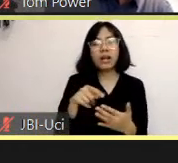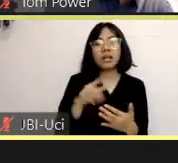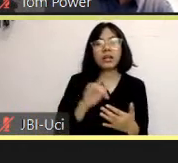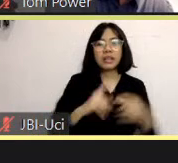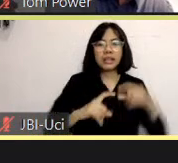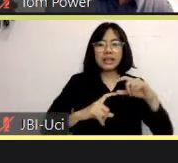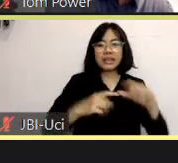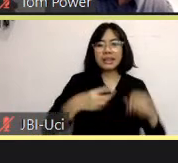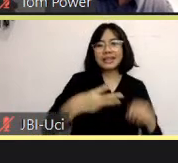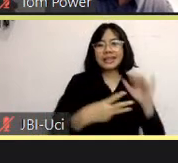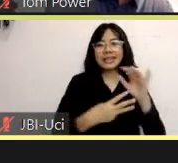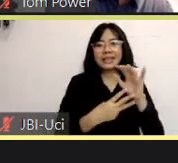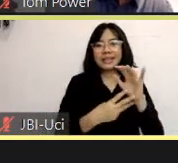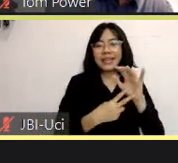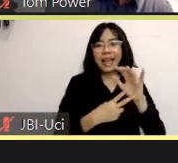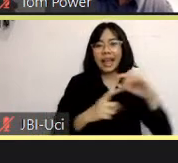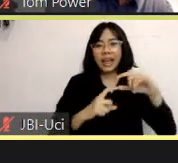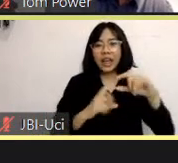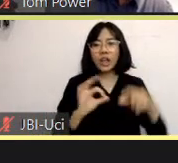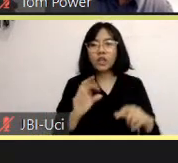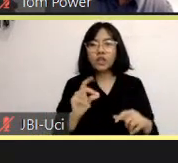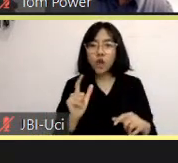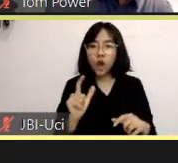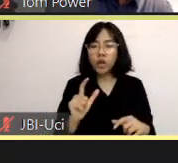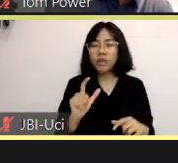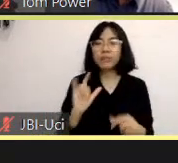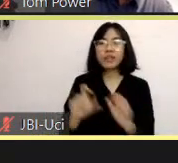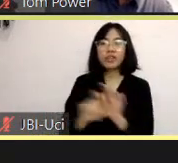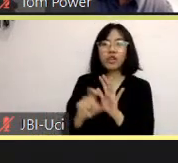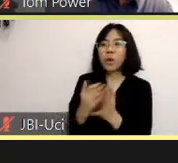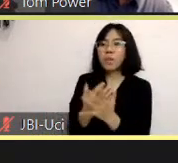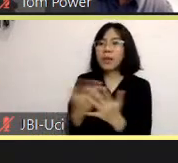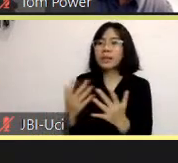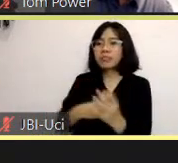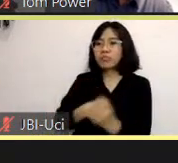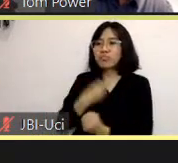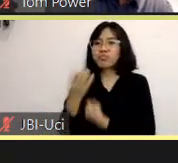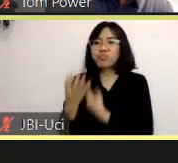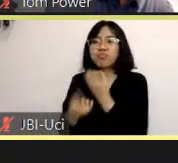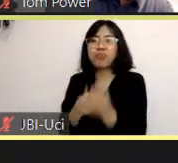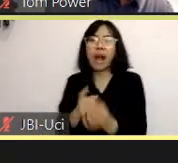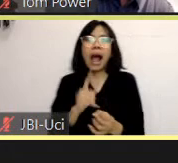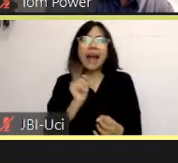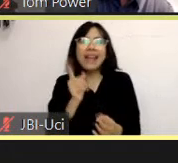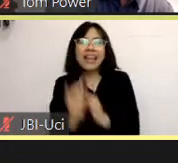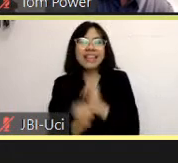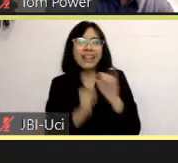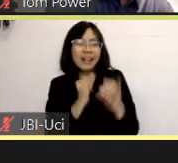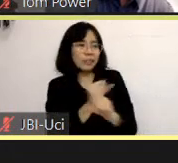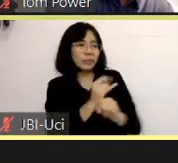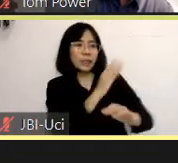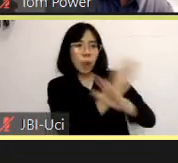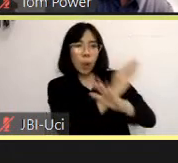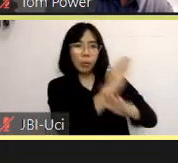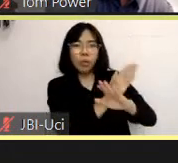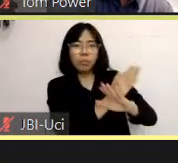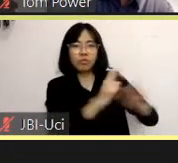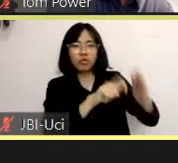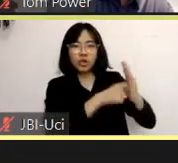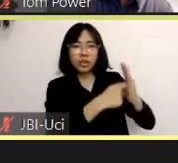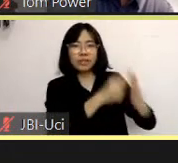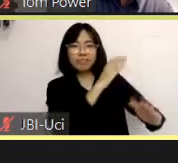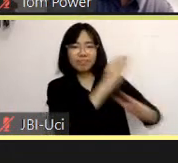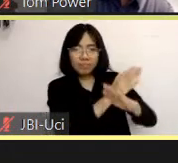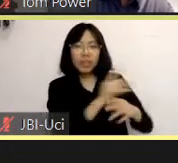diketatkan untuk mengontrol internet. Lalu ada pengawasan cyber dalam